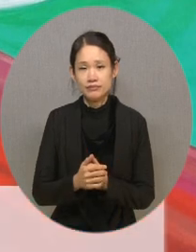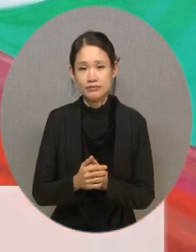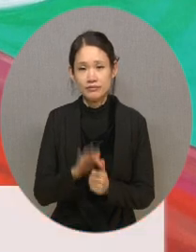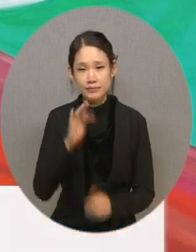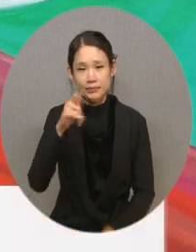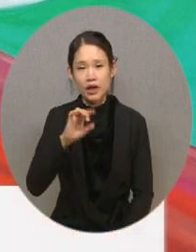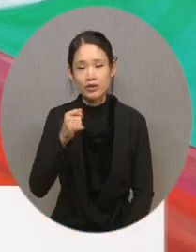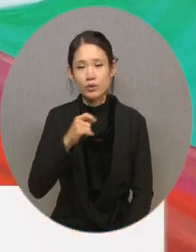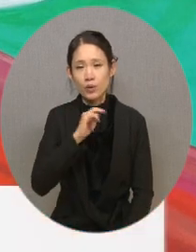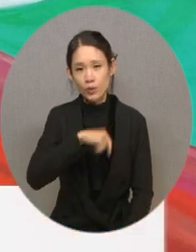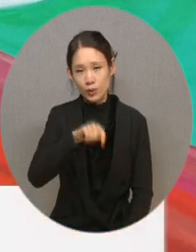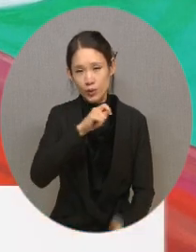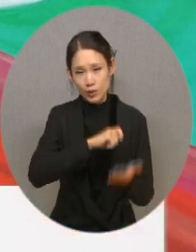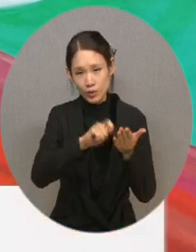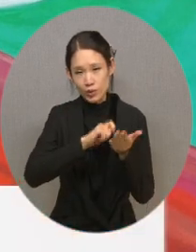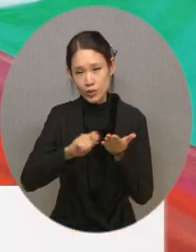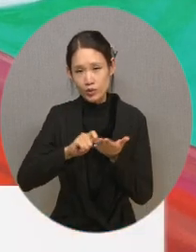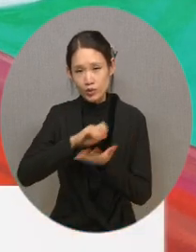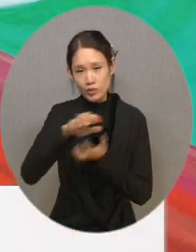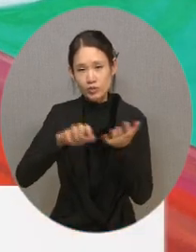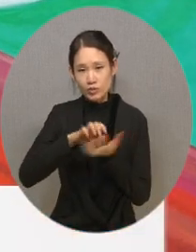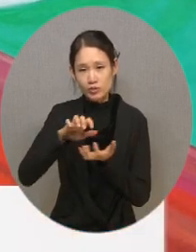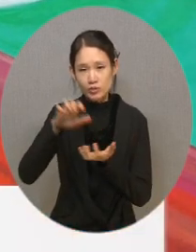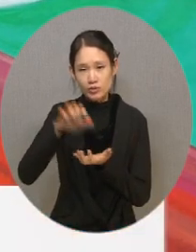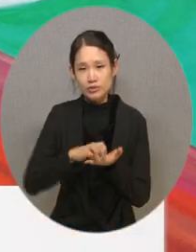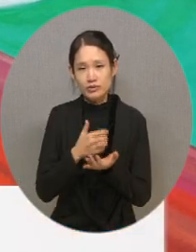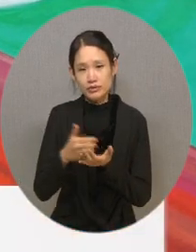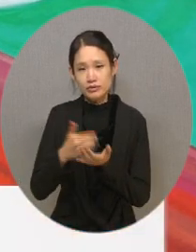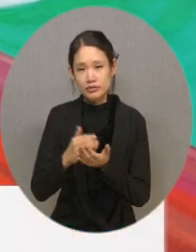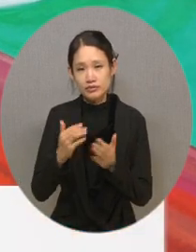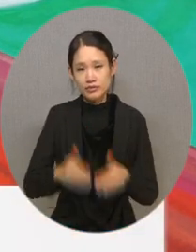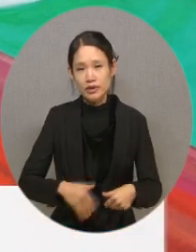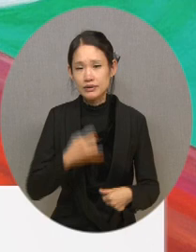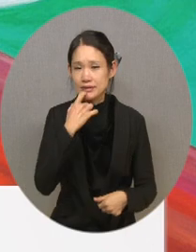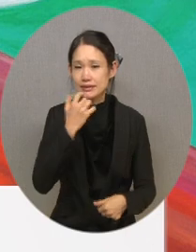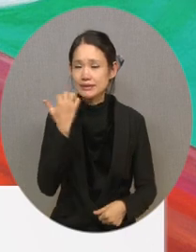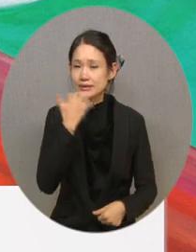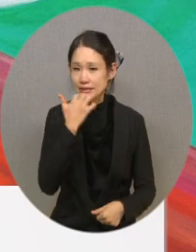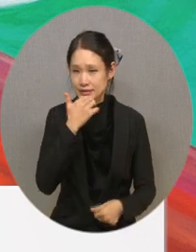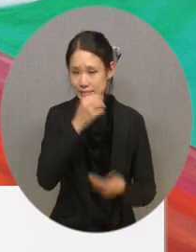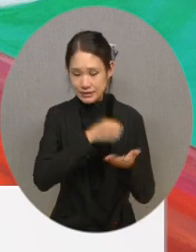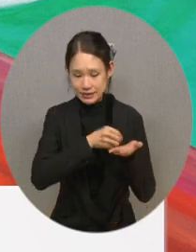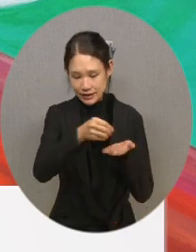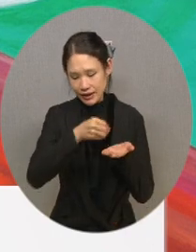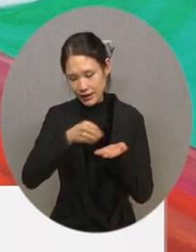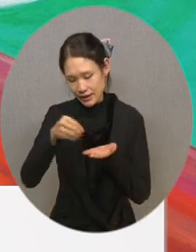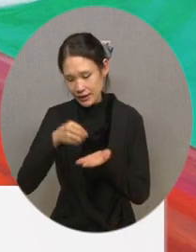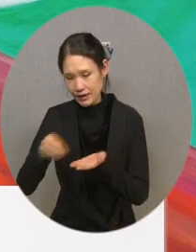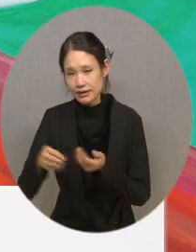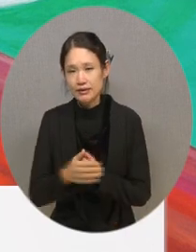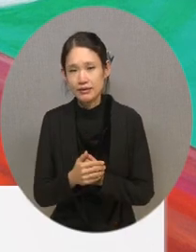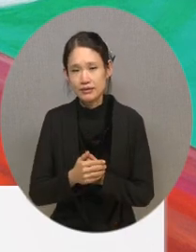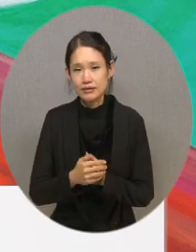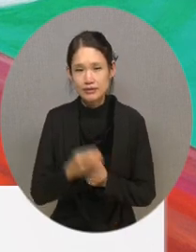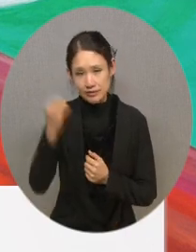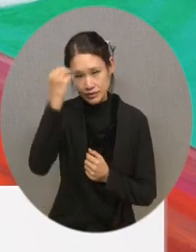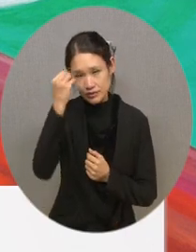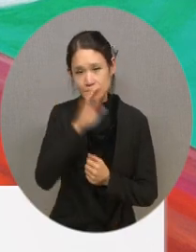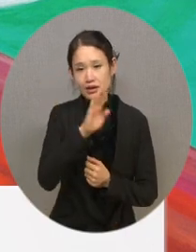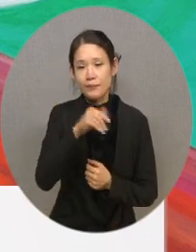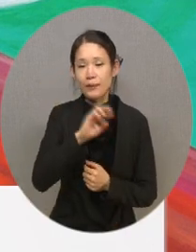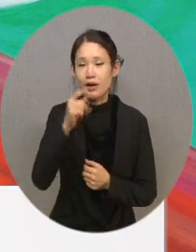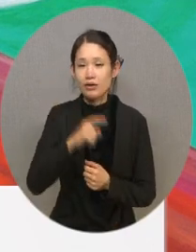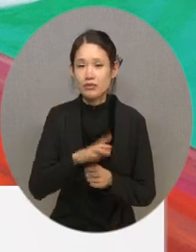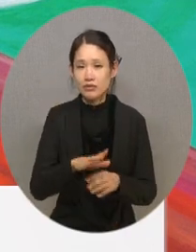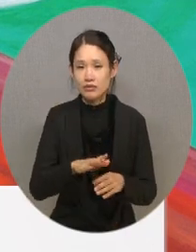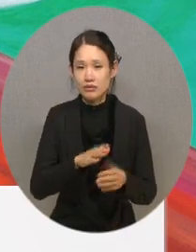백토의 동양화 물감인 호분을 섞어서 작가만의 따뜻한 흰색으로 도자기를 그립니다. 고급 백토를 덮고